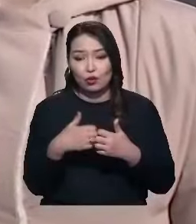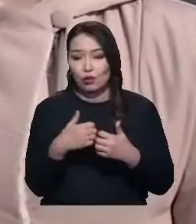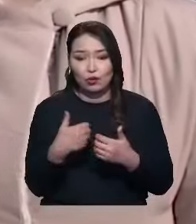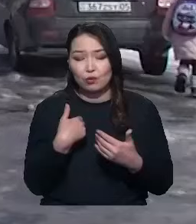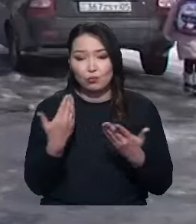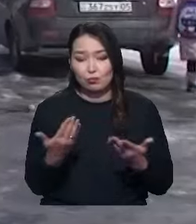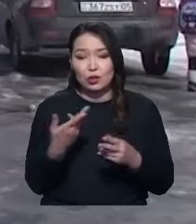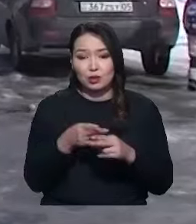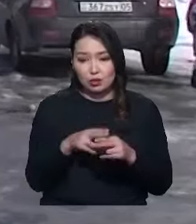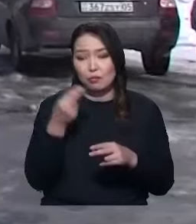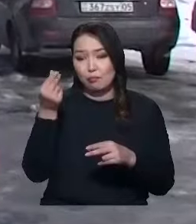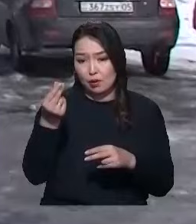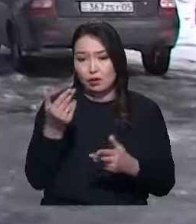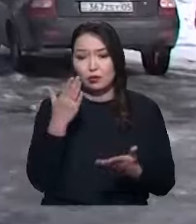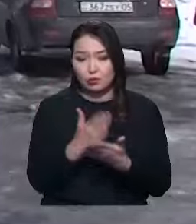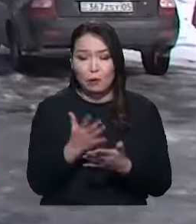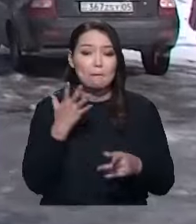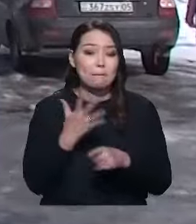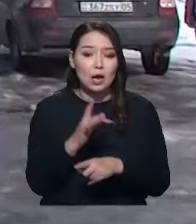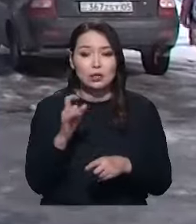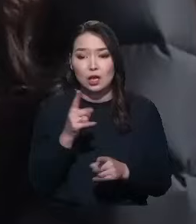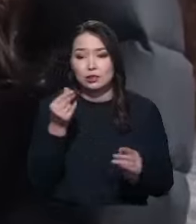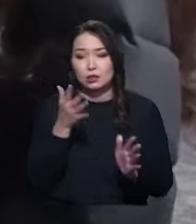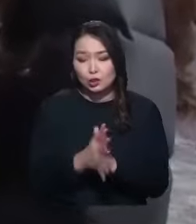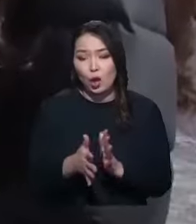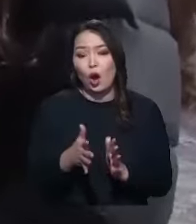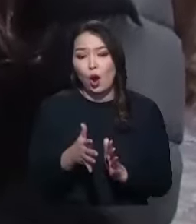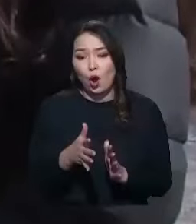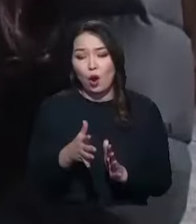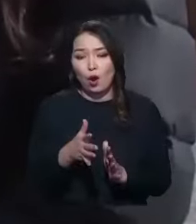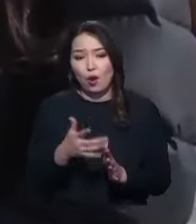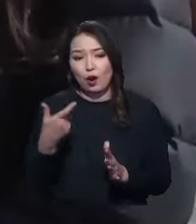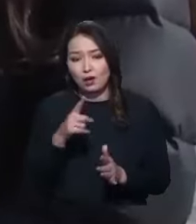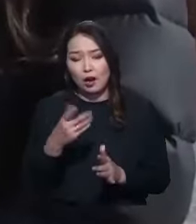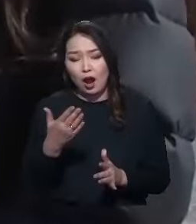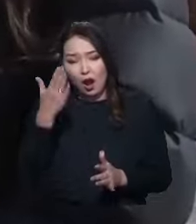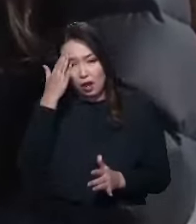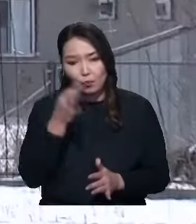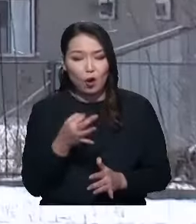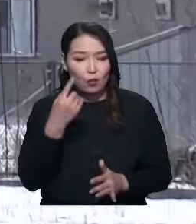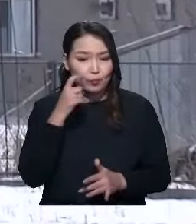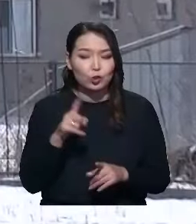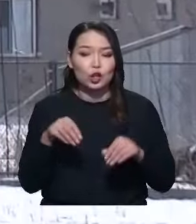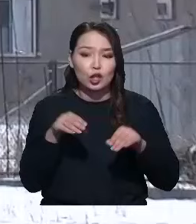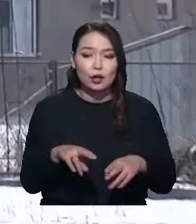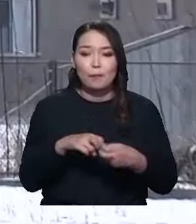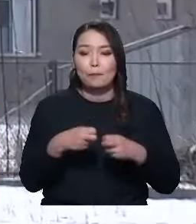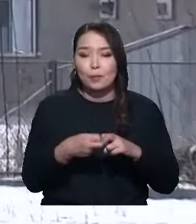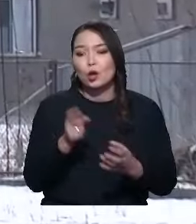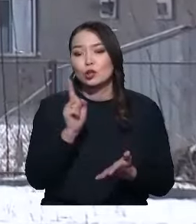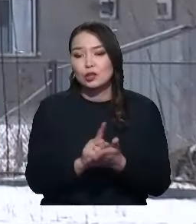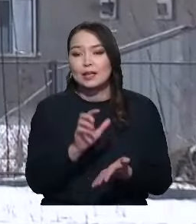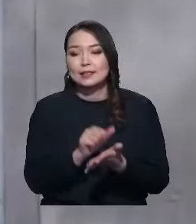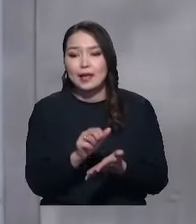платим государству. 5 раз больше уходит газу. В акимате Каройского сельского округа заявили, решением проблемного вопроса должна